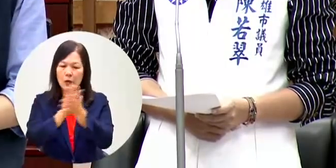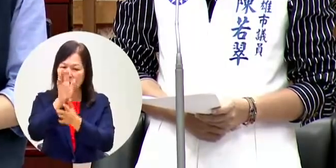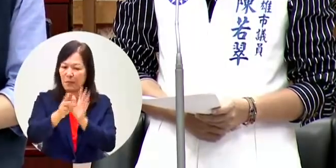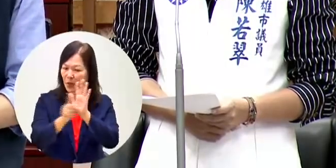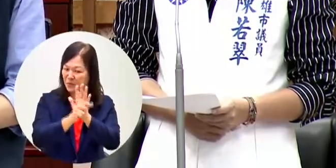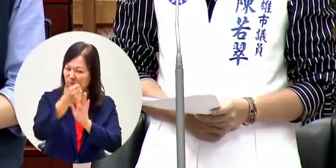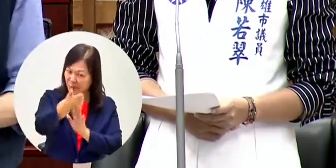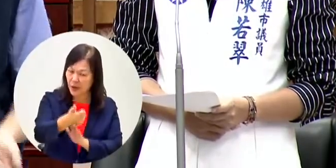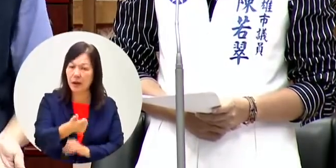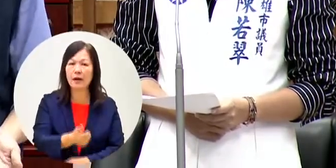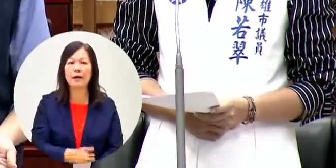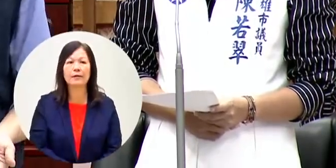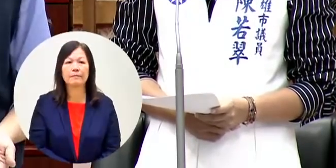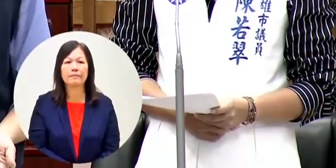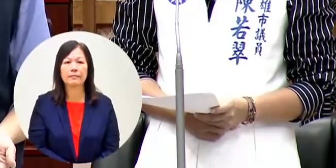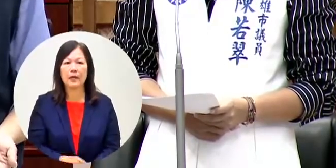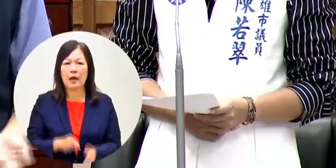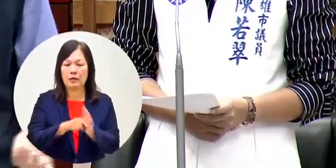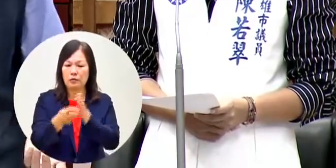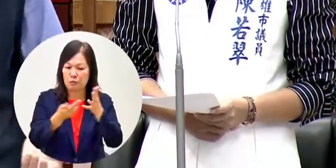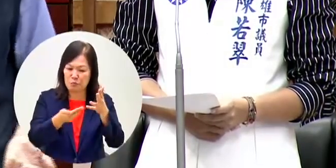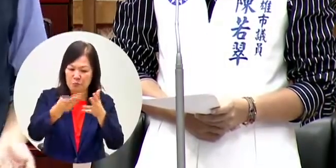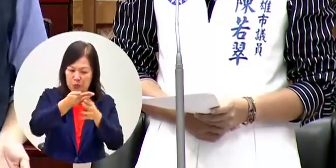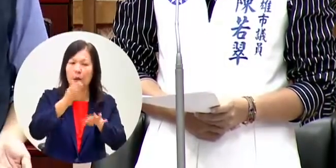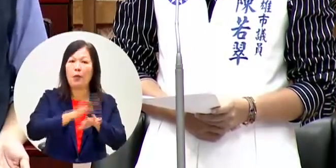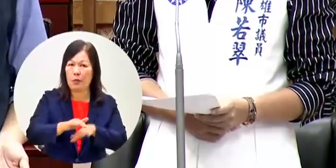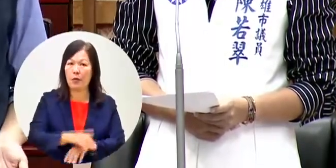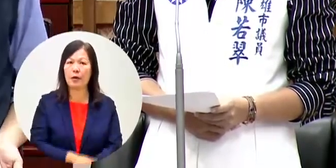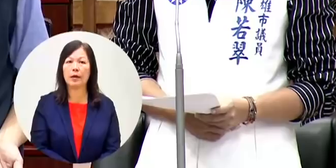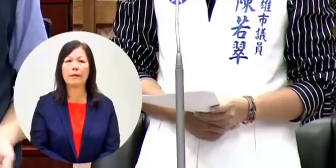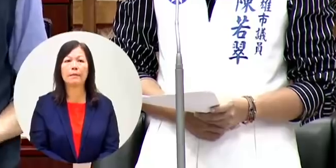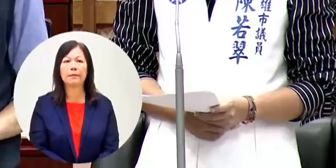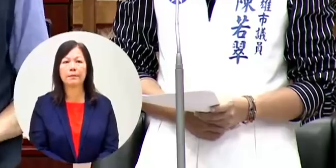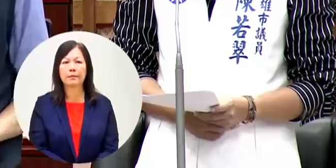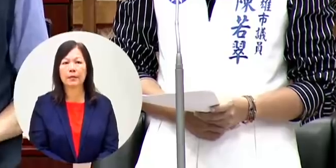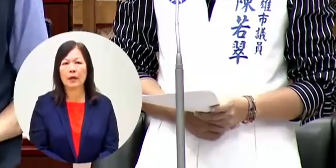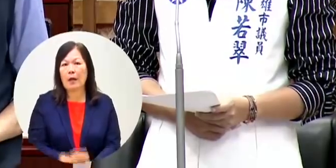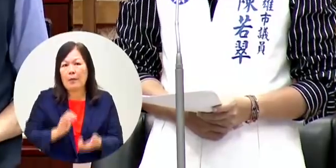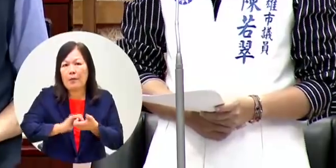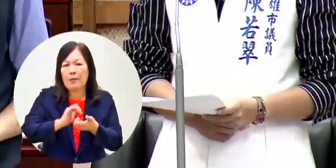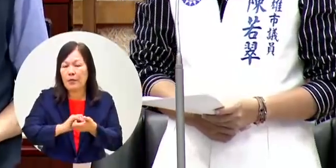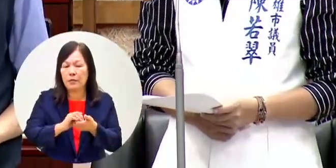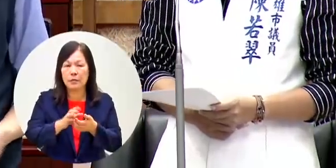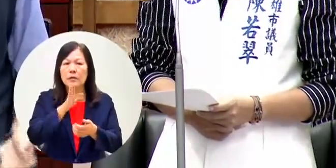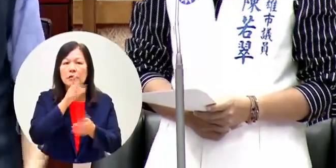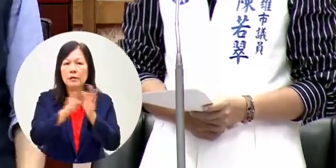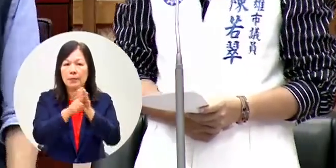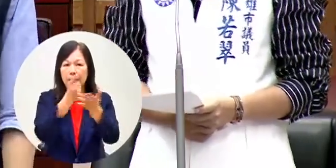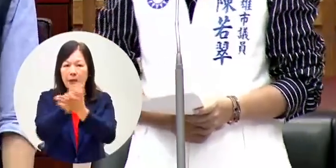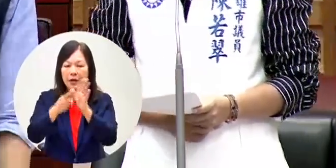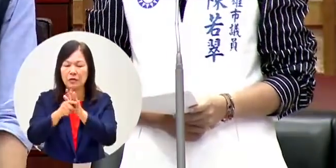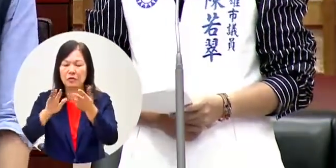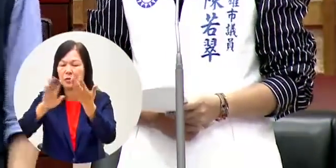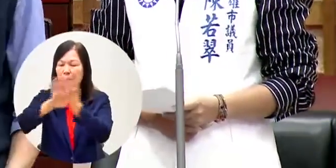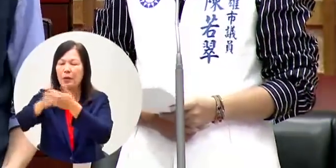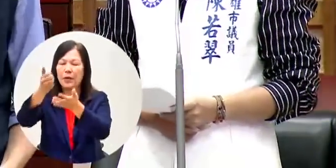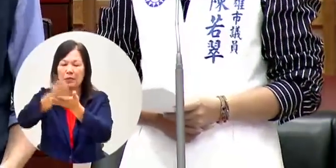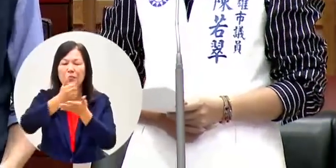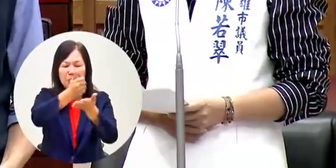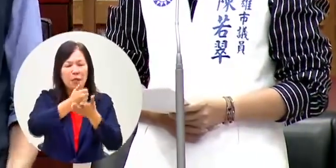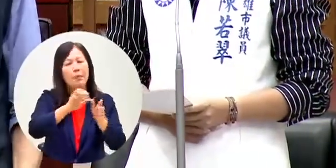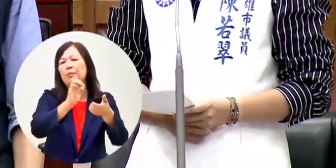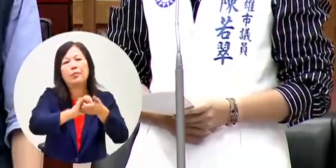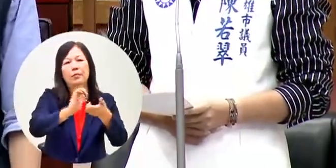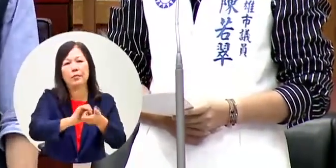征除，未必是每一位都是从外面找来的。如果说这些代理的局